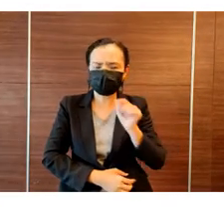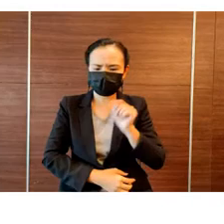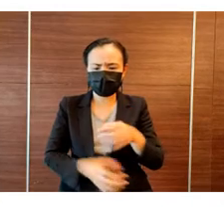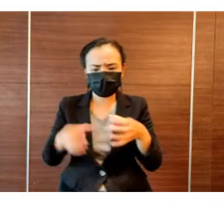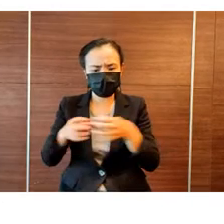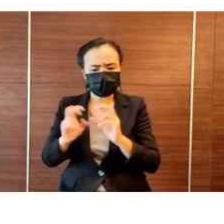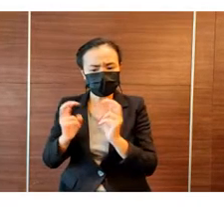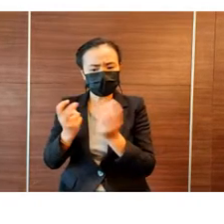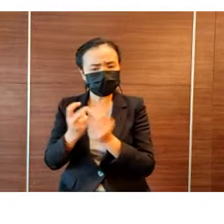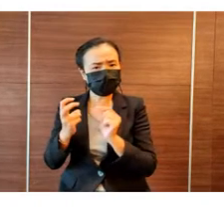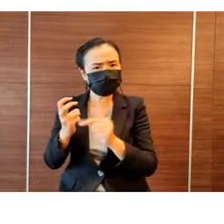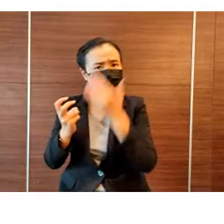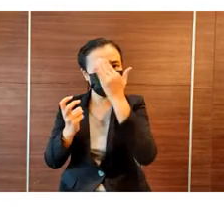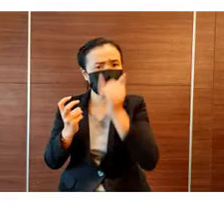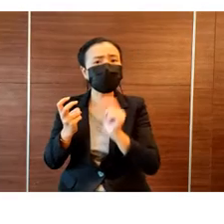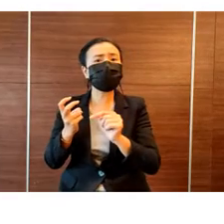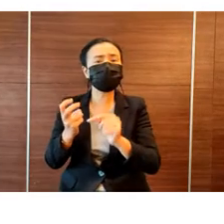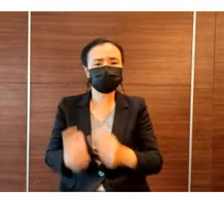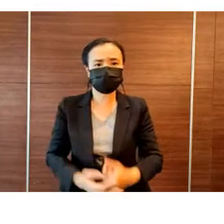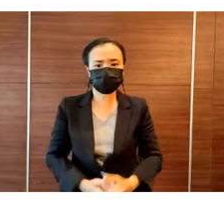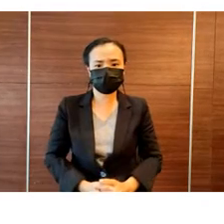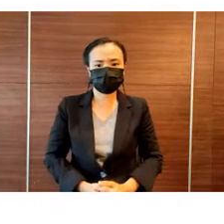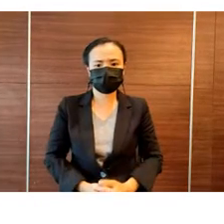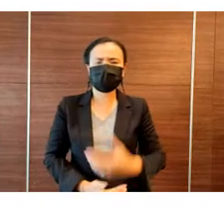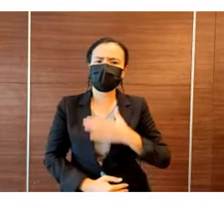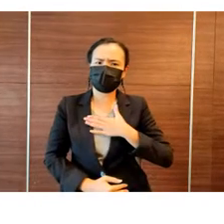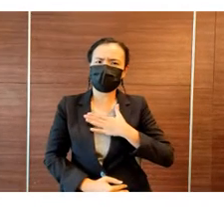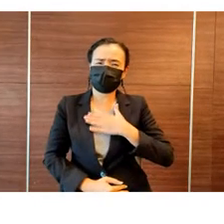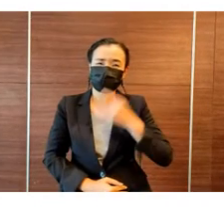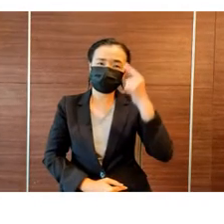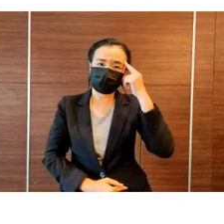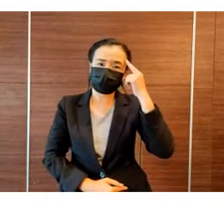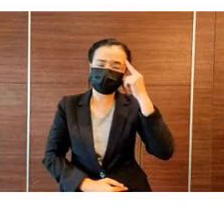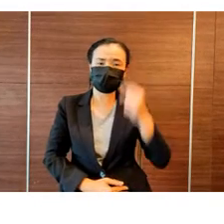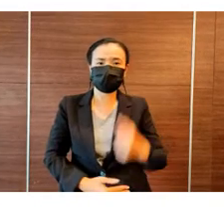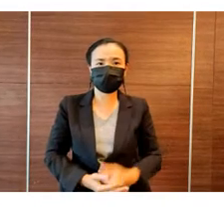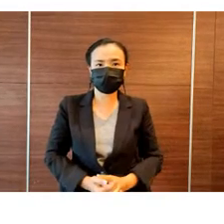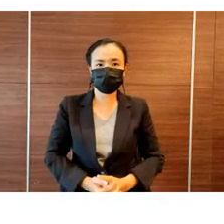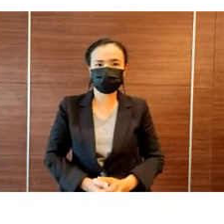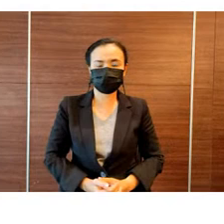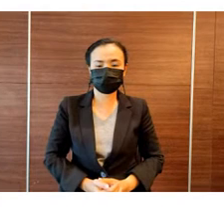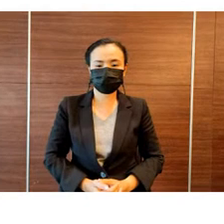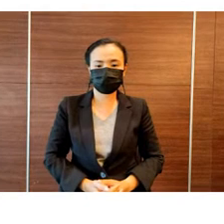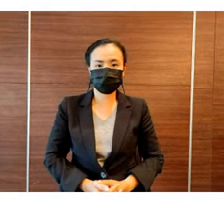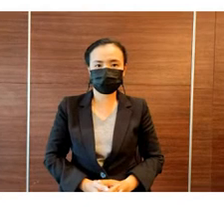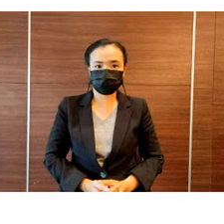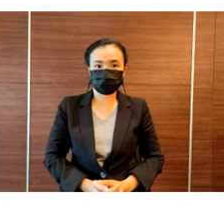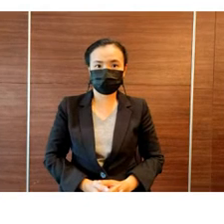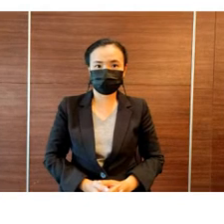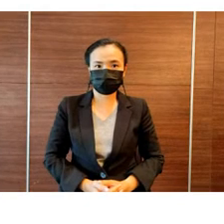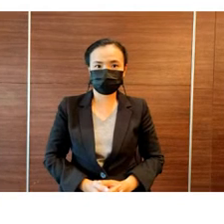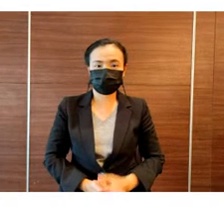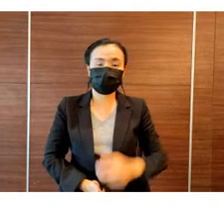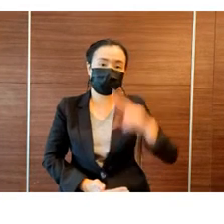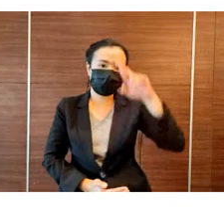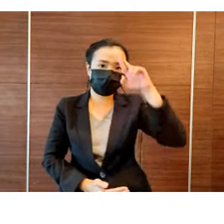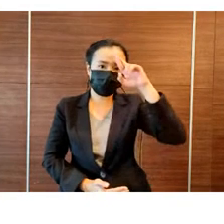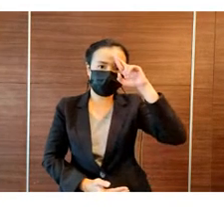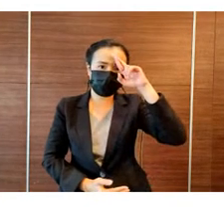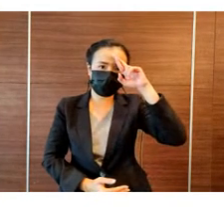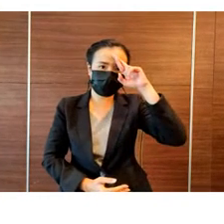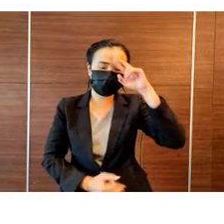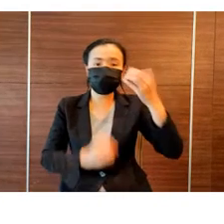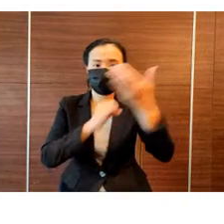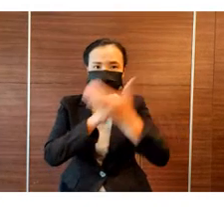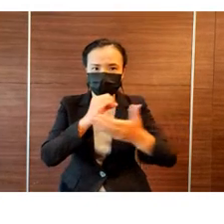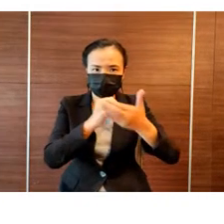ำกลุ่มมาเข้าทางกลุ่มนี้คะ ผมว่าคนที่เป็นโรคติดยาเสพติดเนี่ยมีหลายมิตินะ